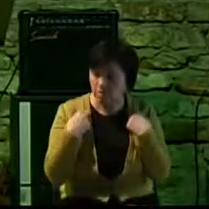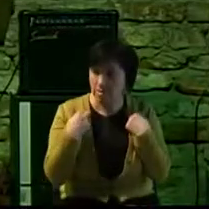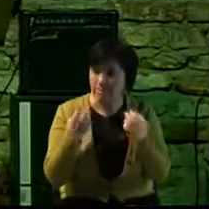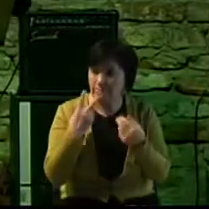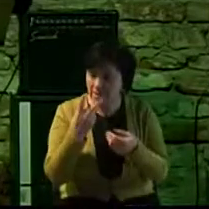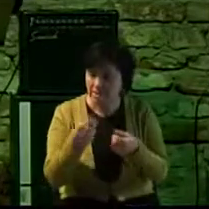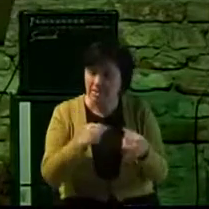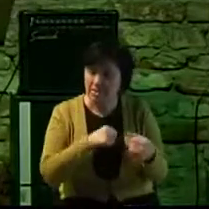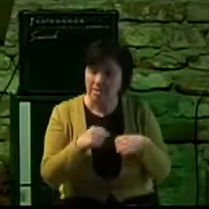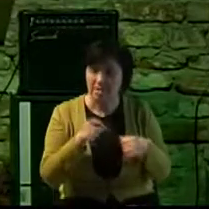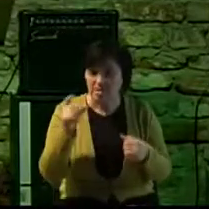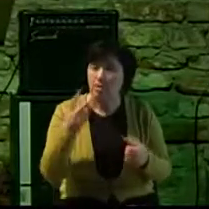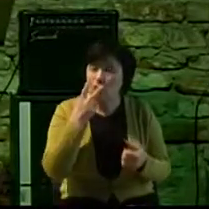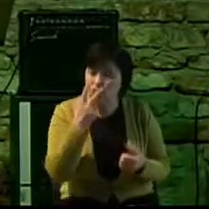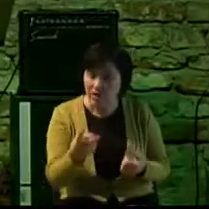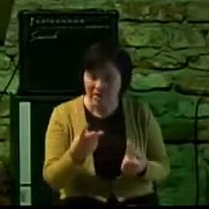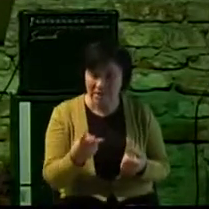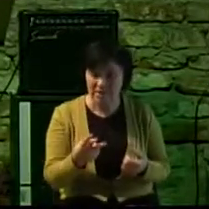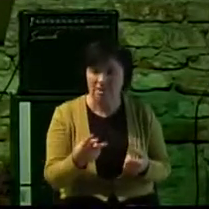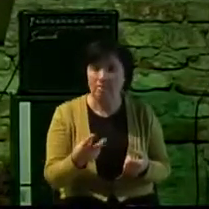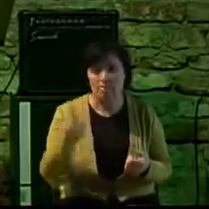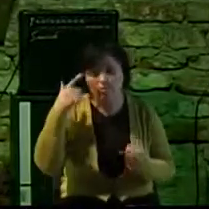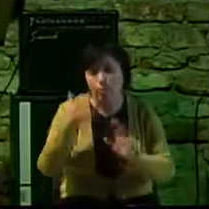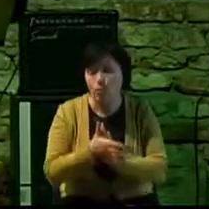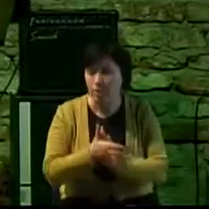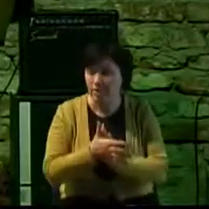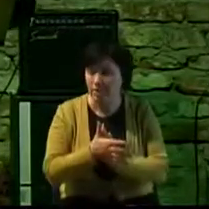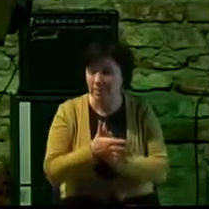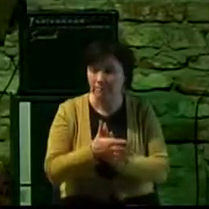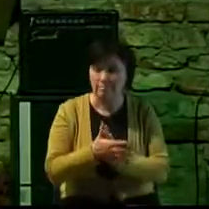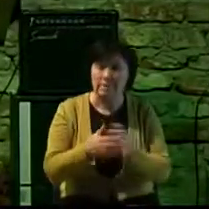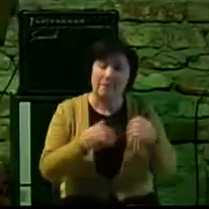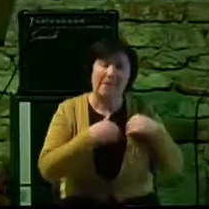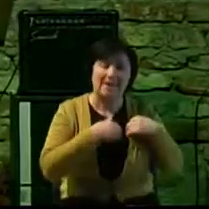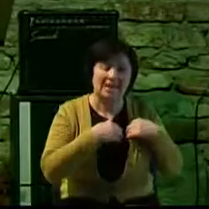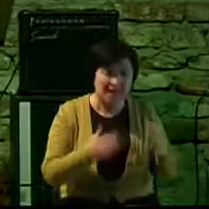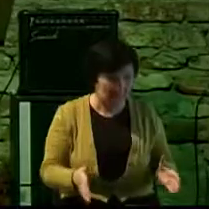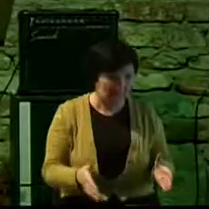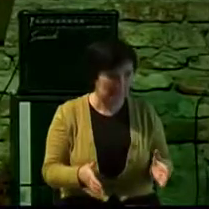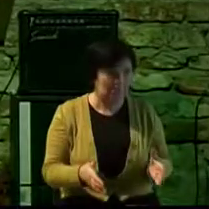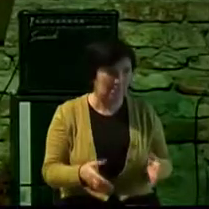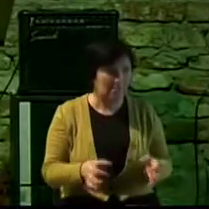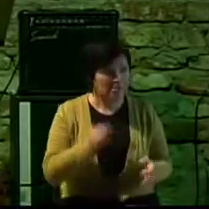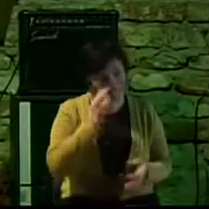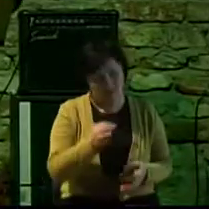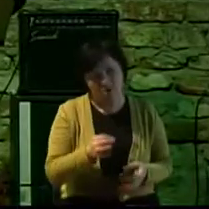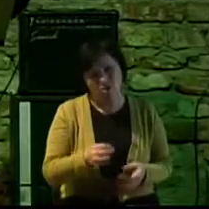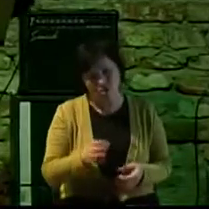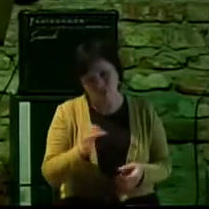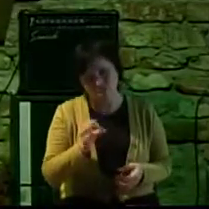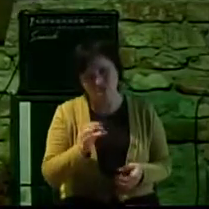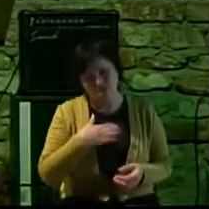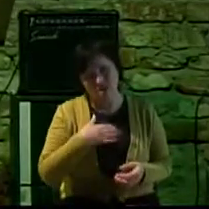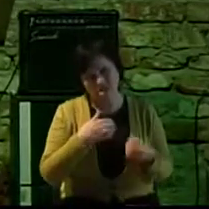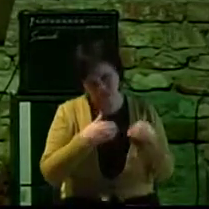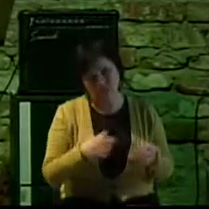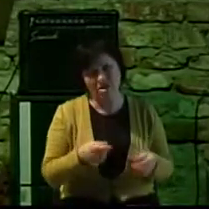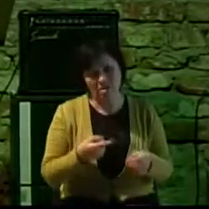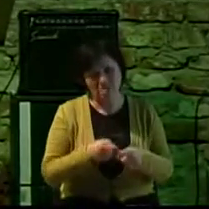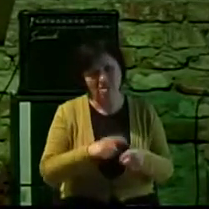и он увидел это, и он осознал свой грех, и покаялся в этом грехе, сказав: «О, я каюсь,